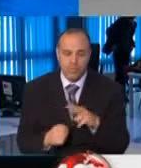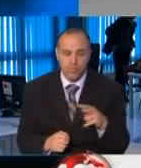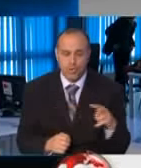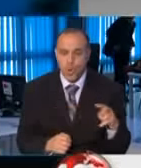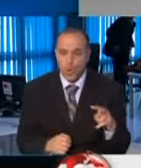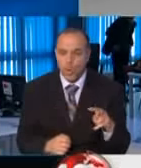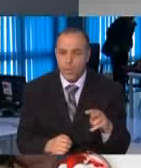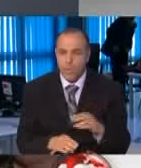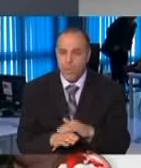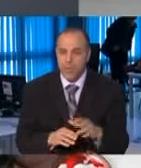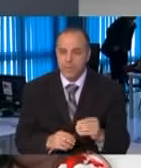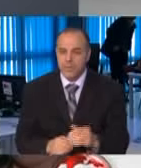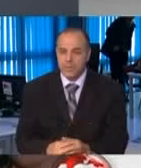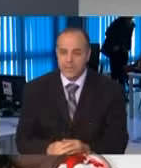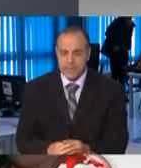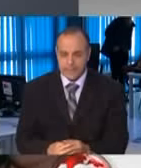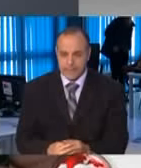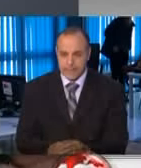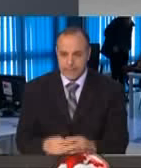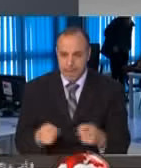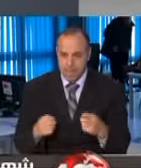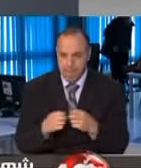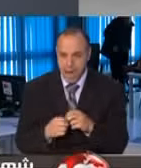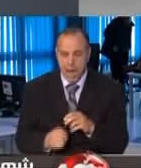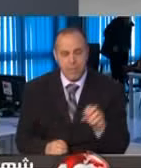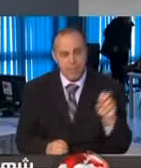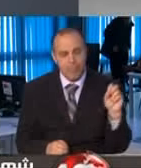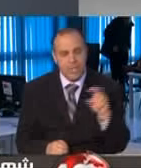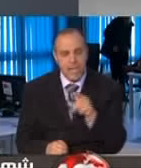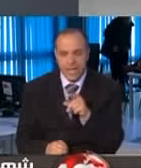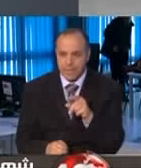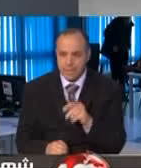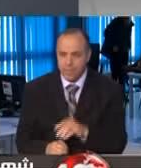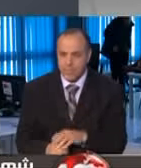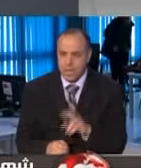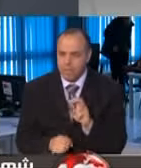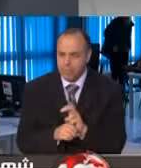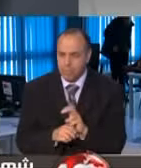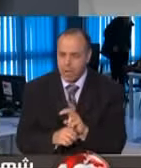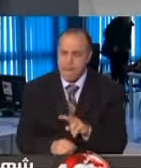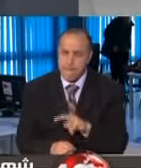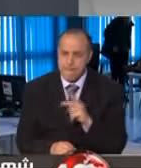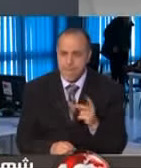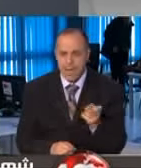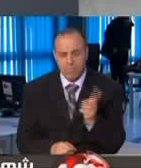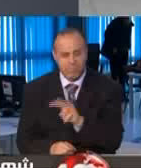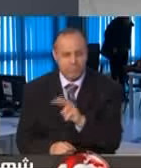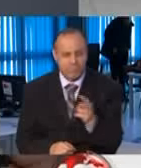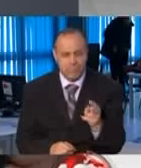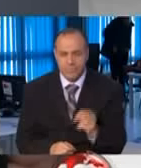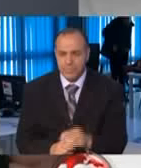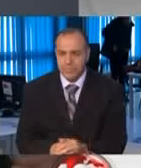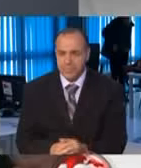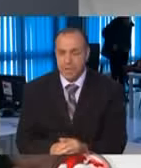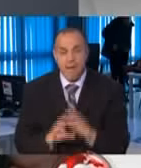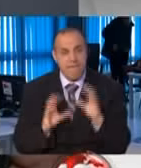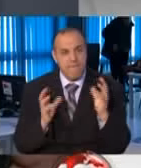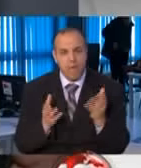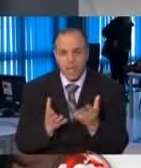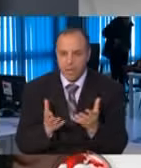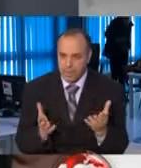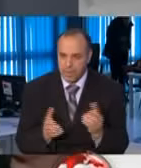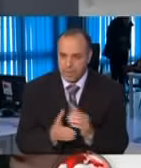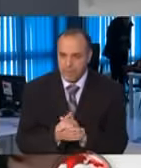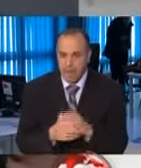متنوعه المواضيع. معرض يعتبر معرض متنقل اللي هو مش يبقى مده ويقع تغييره. وطبعا الفضاء هذا